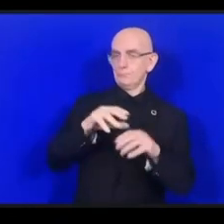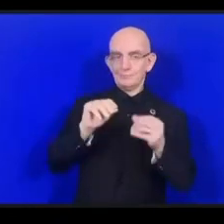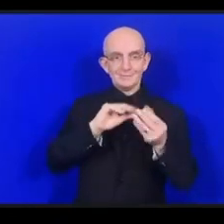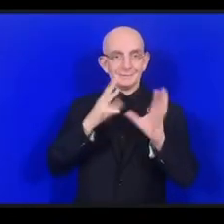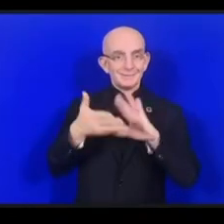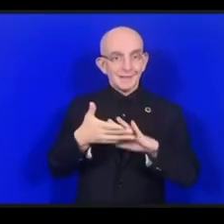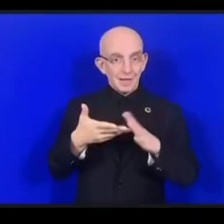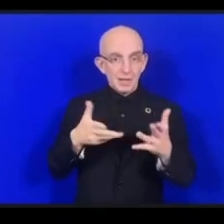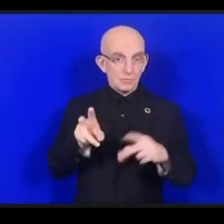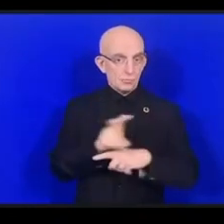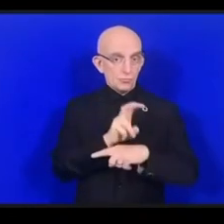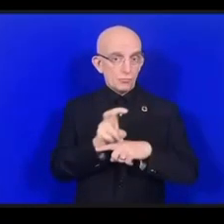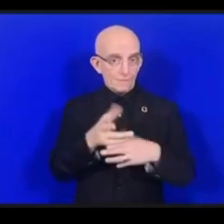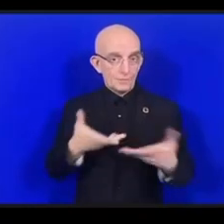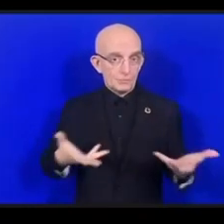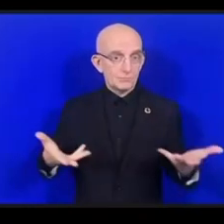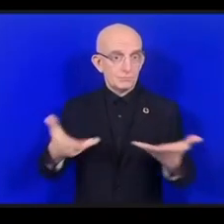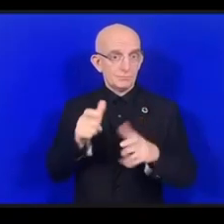支持年轻人